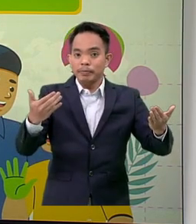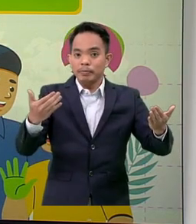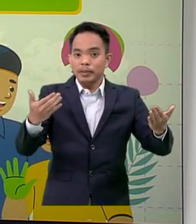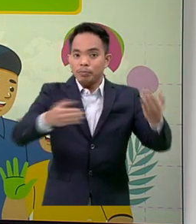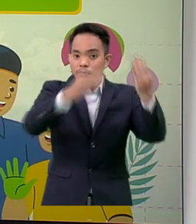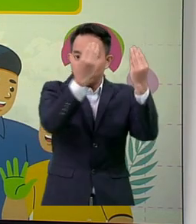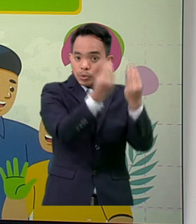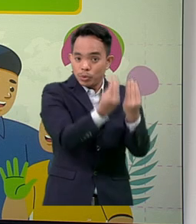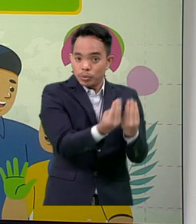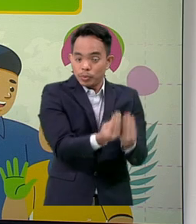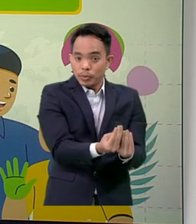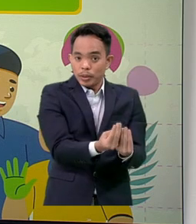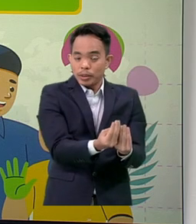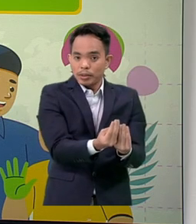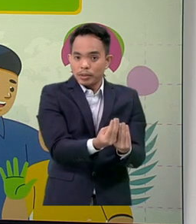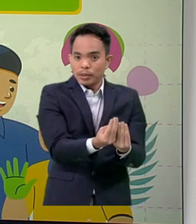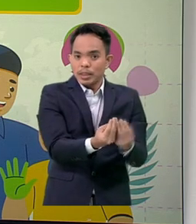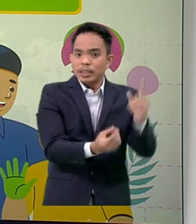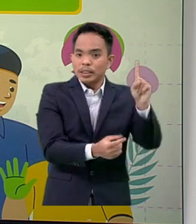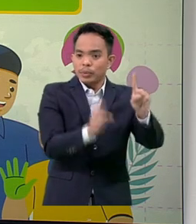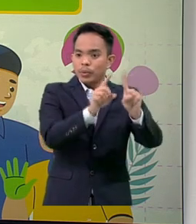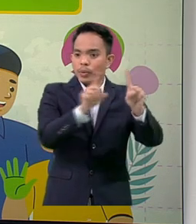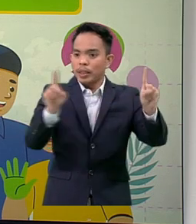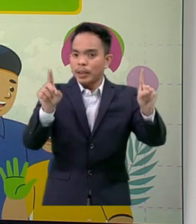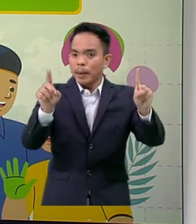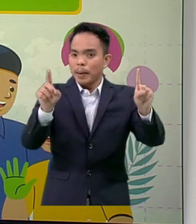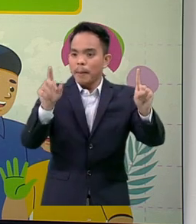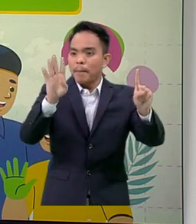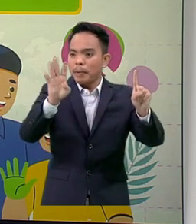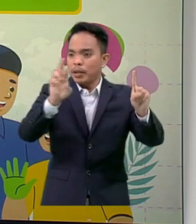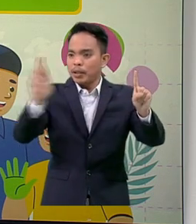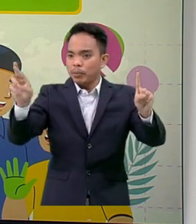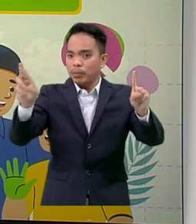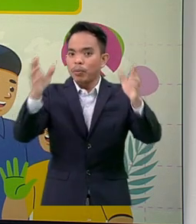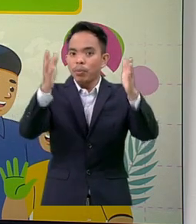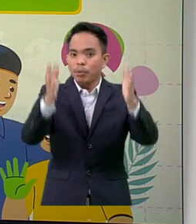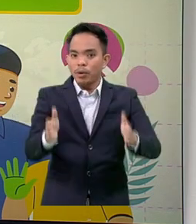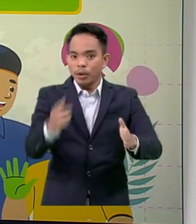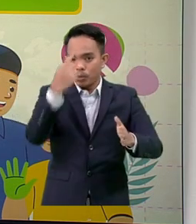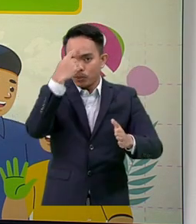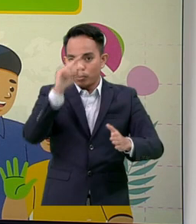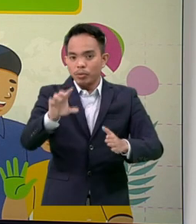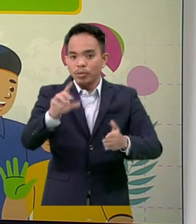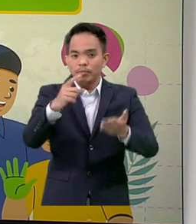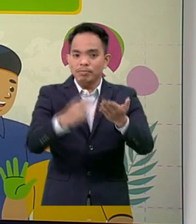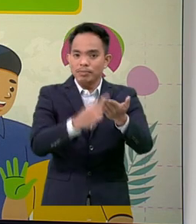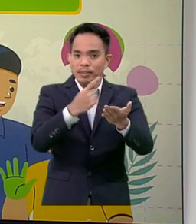dalam purata ataupun dalam nisbah 1 hingga ke 4,000 untuk di Malaysia.